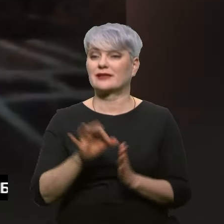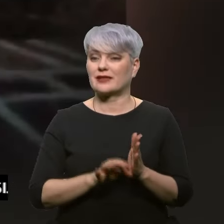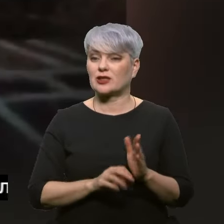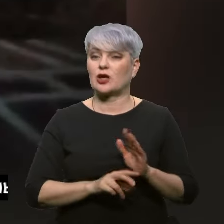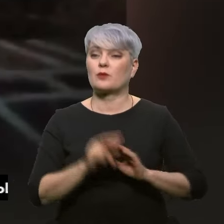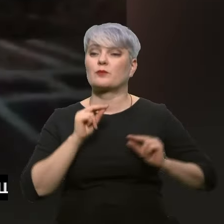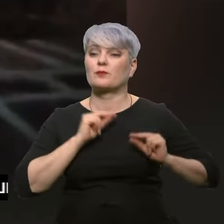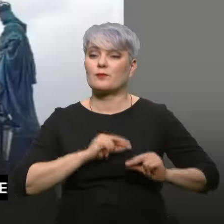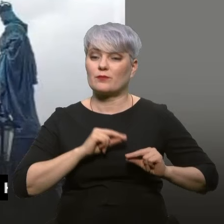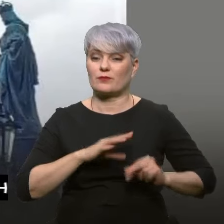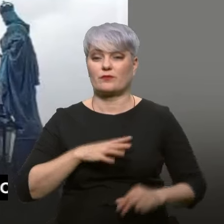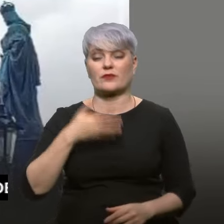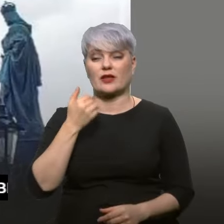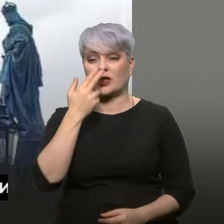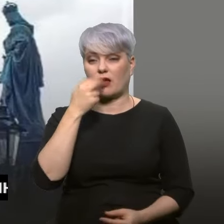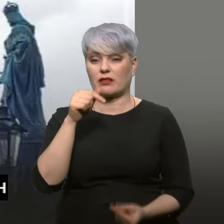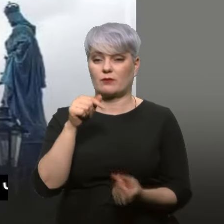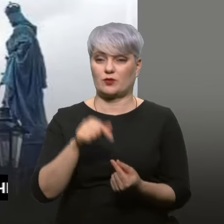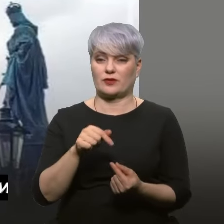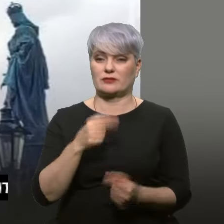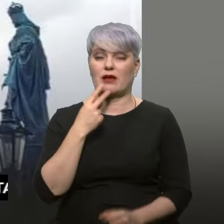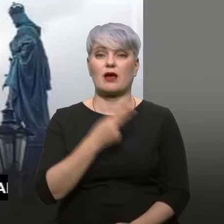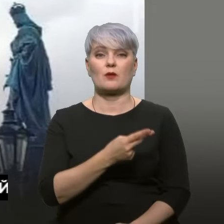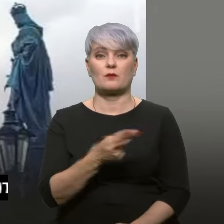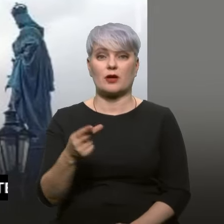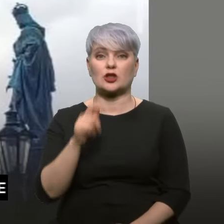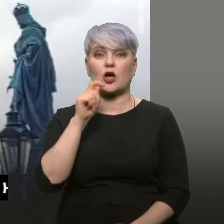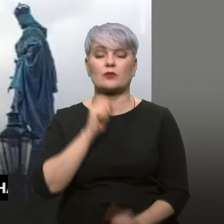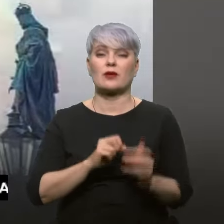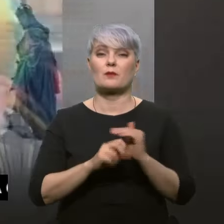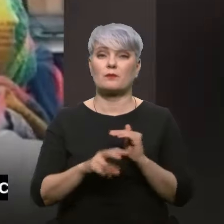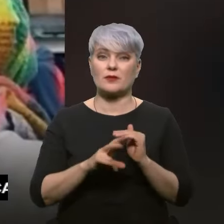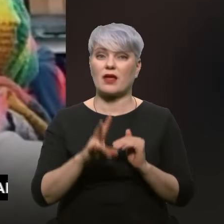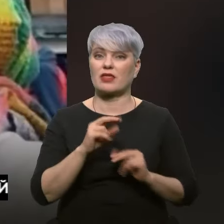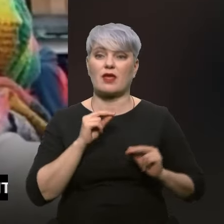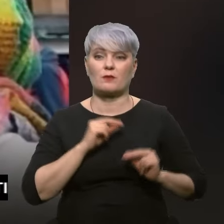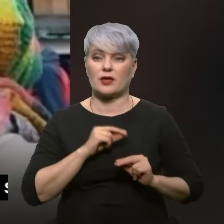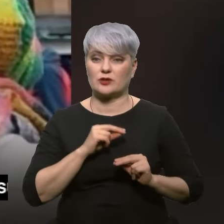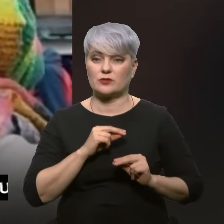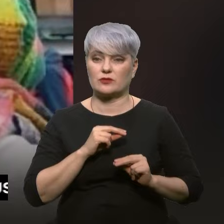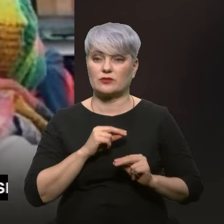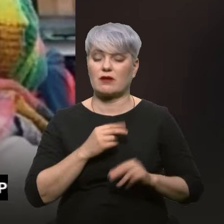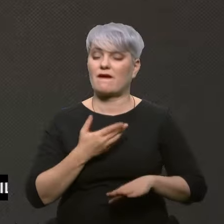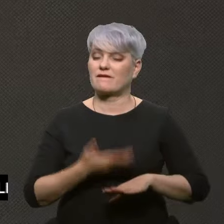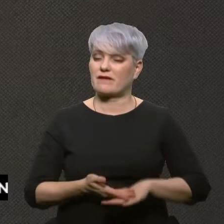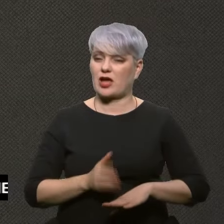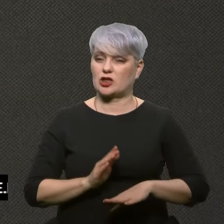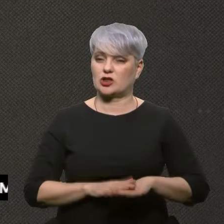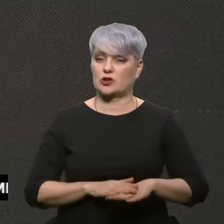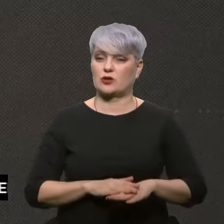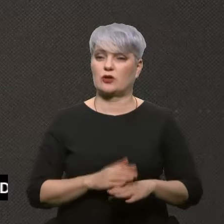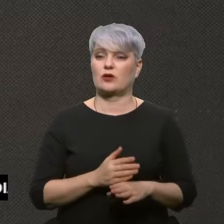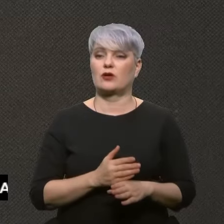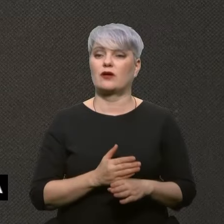почала працювати, тому було легше адаптуватись. Бачить, що українським біженцям, які не працюють, нині важко. Виділяли